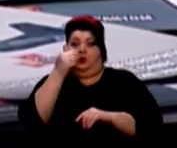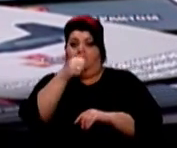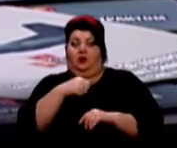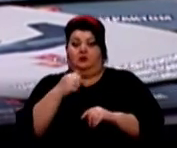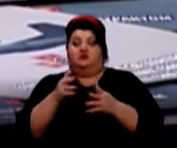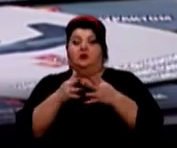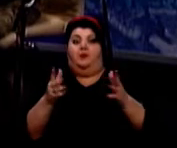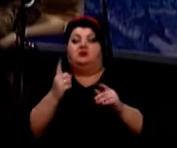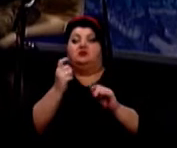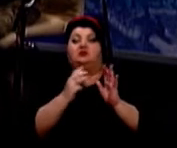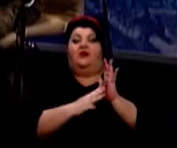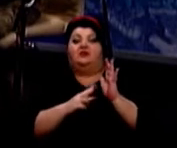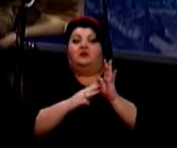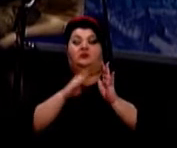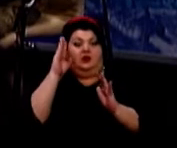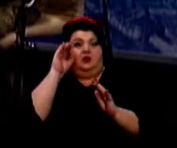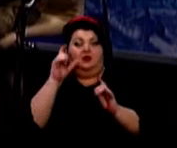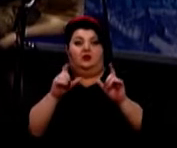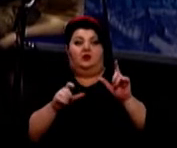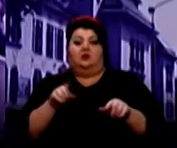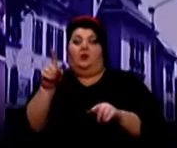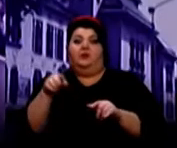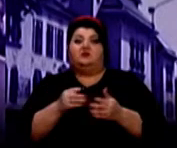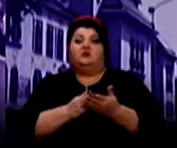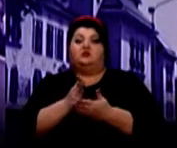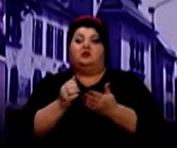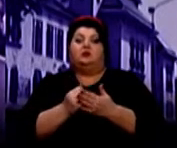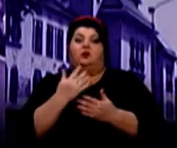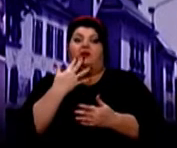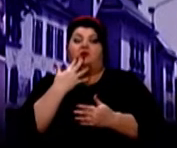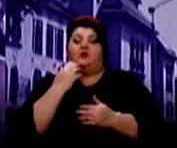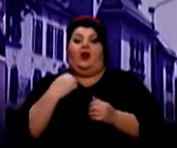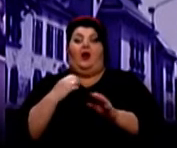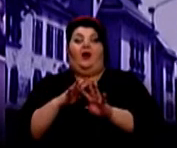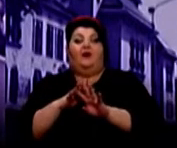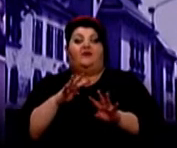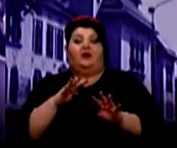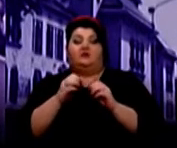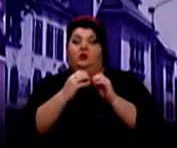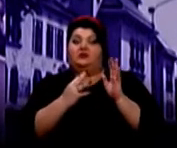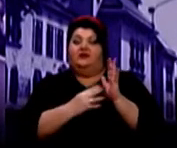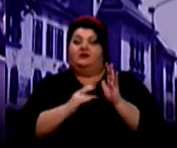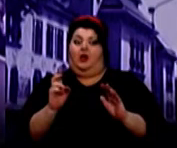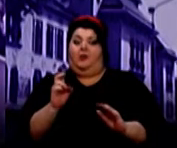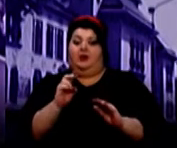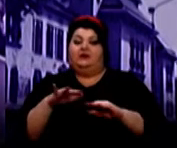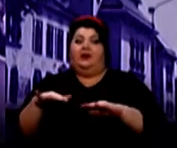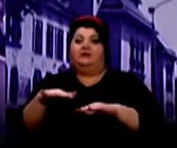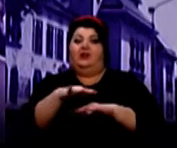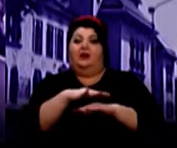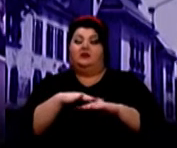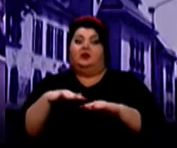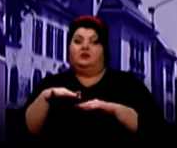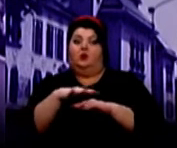180 юнаків із Полтавської області призвуть служити до Національної гвардії. 19 березня на території військової частини